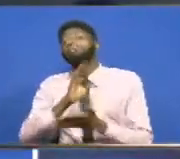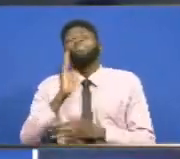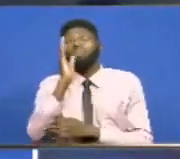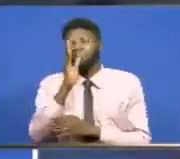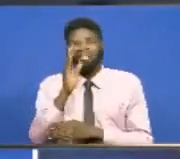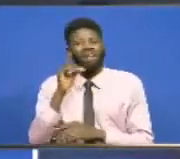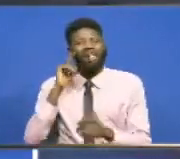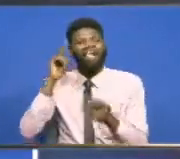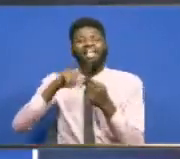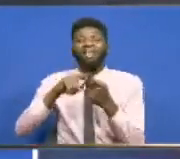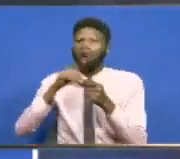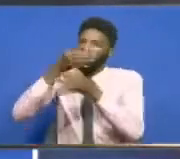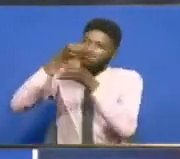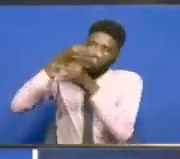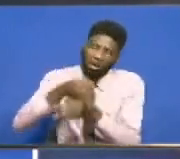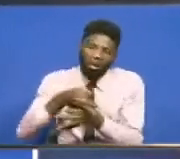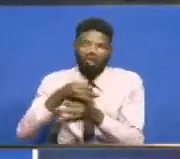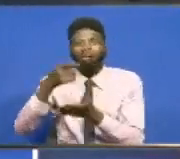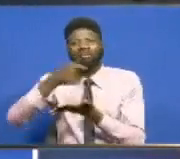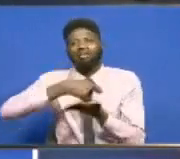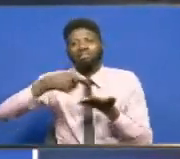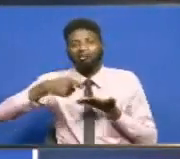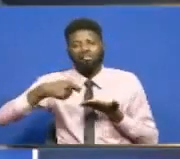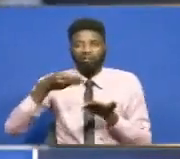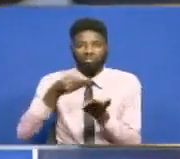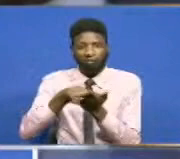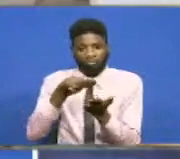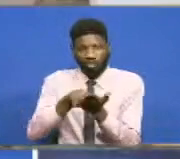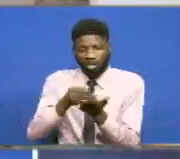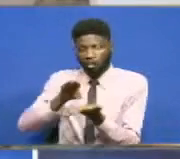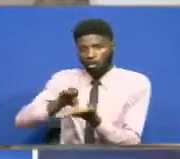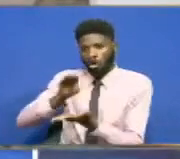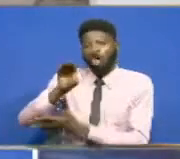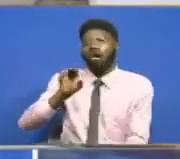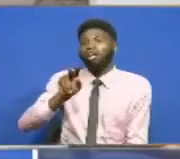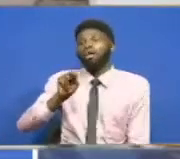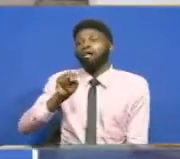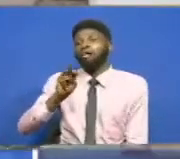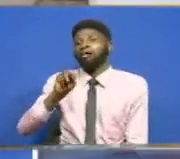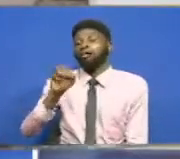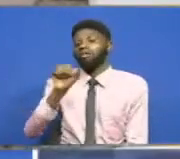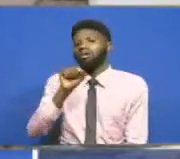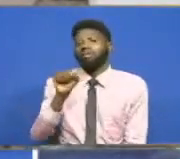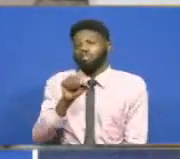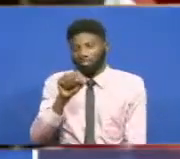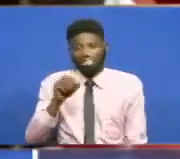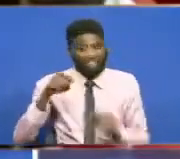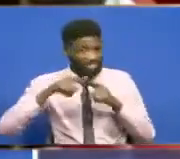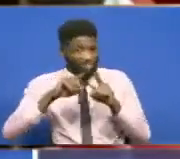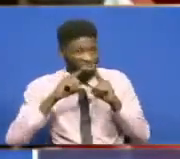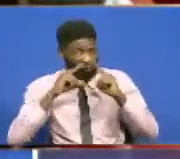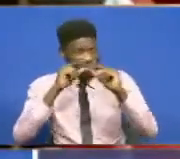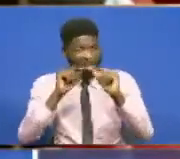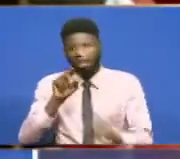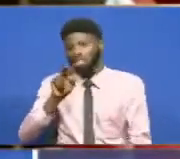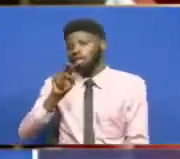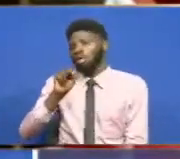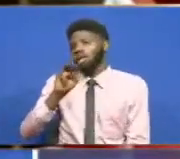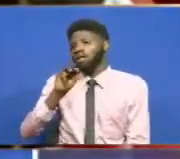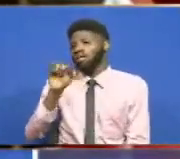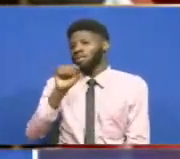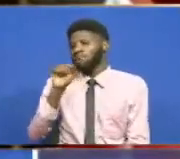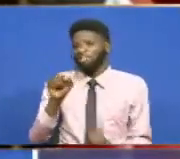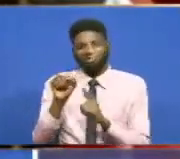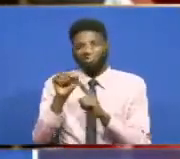kwa hazina ya kaunti ya Nairobi ili kufadhili shirika la huduma kwa eneo la jiji la Nairobi ambalo amedai kuwa ni shirika haramu. Mr. Speaker,